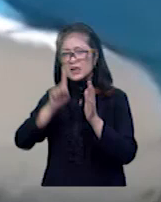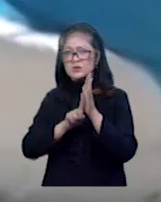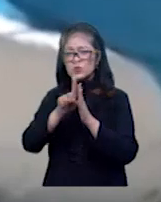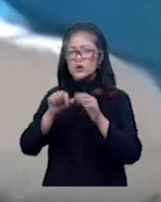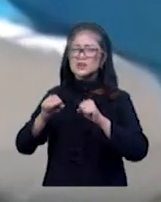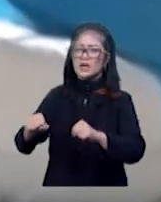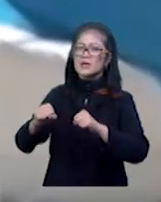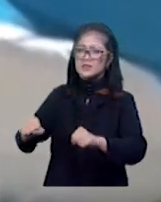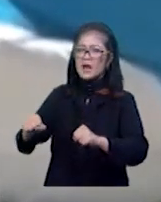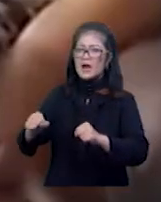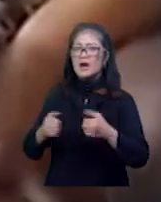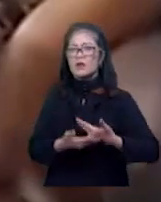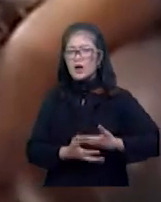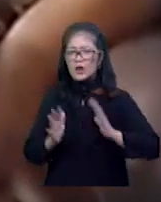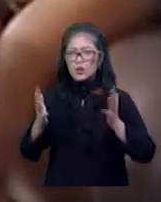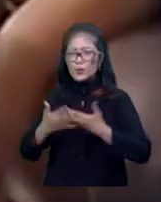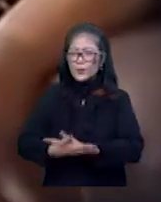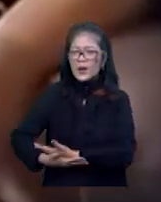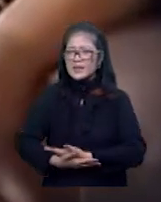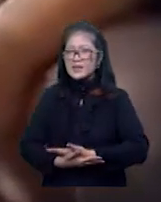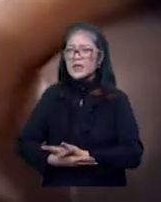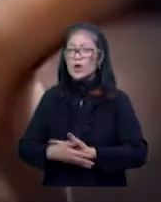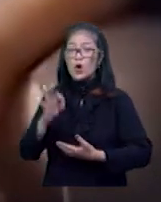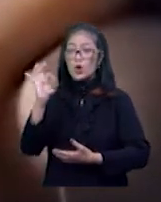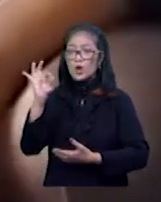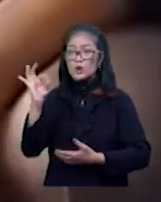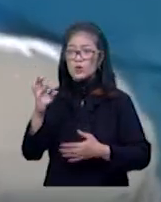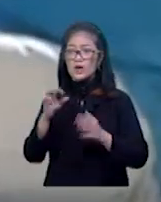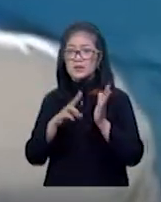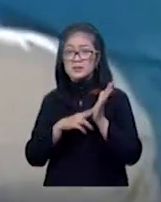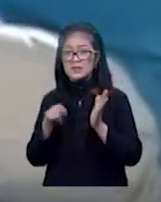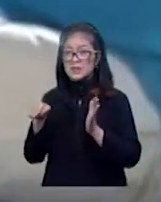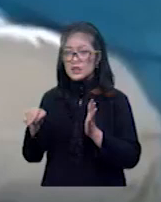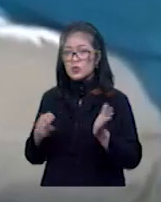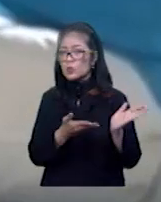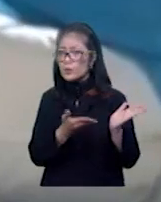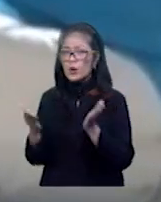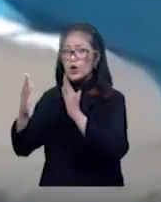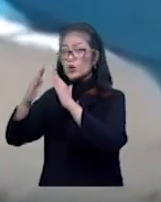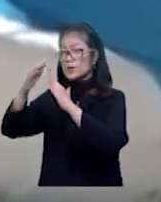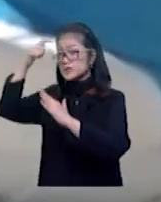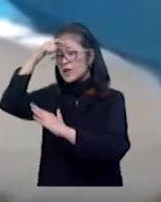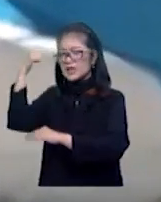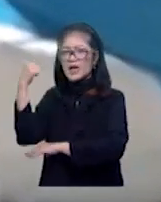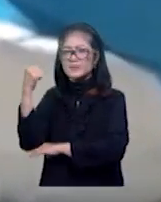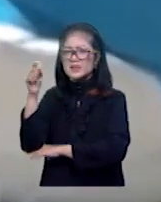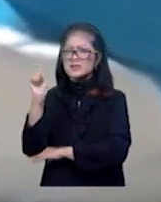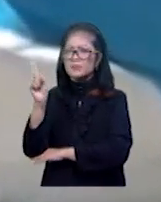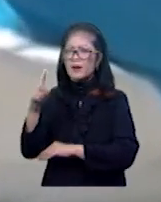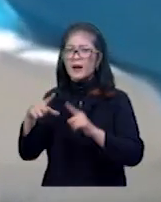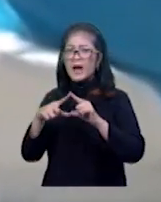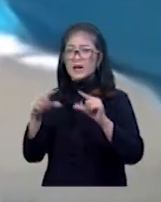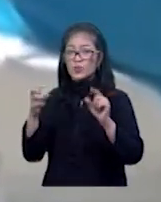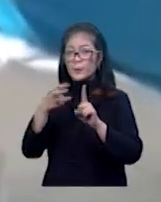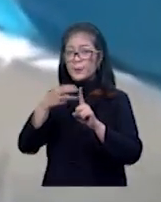bayi. Orang tua Chandra kini tak mampu membawa Chandra kembali berobat karena kartu BPJS